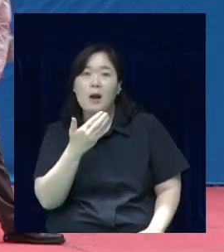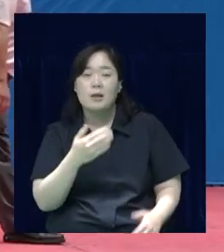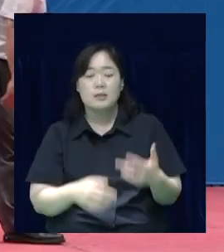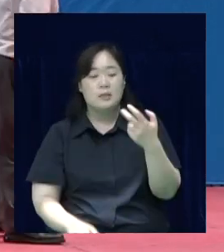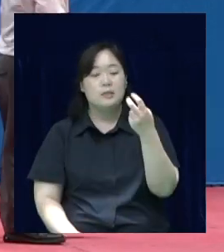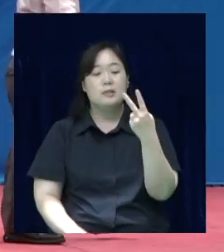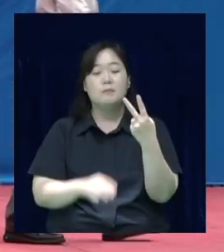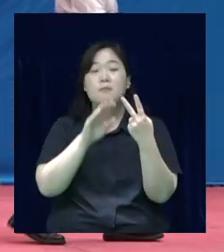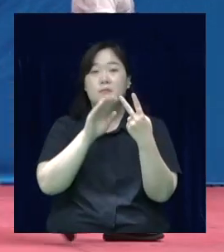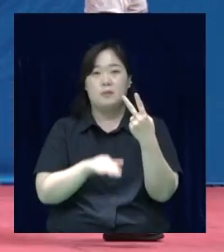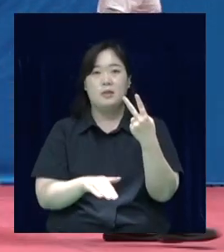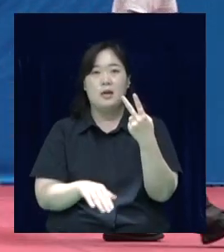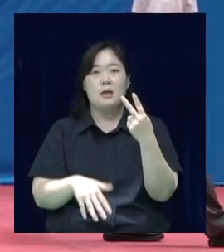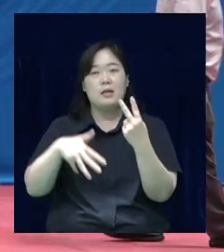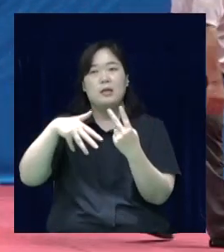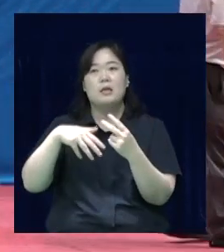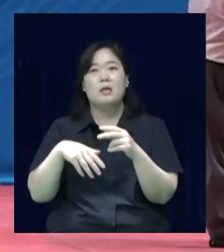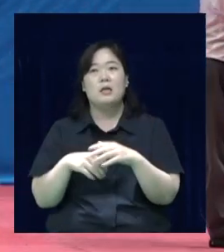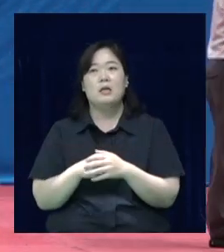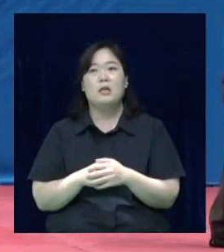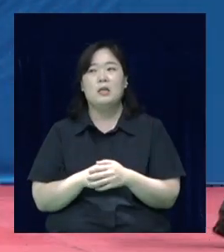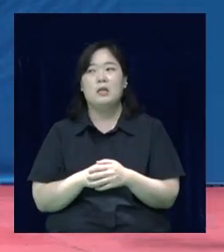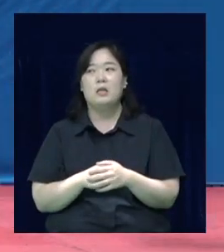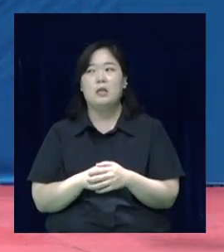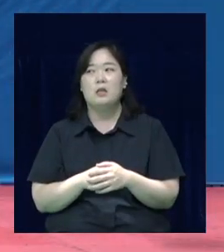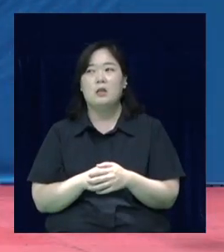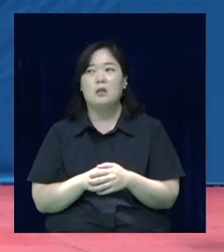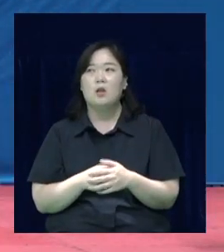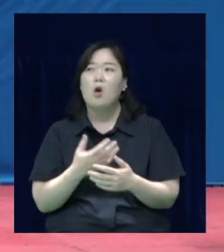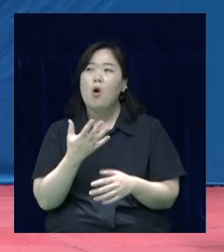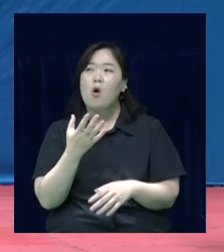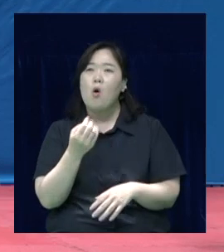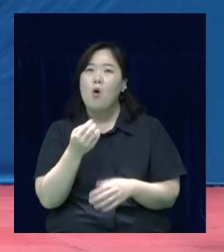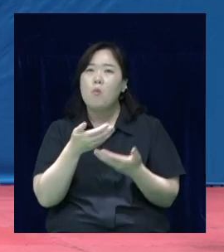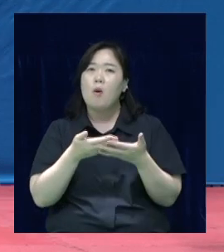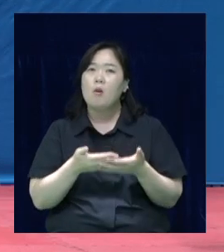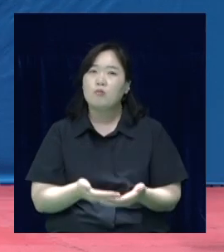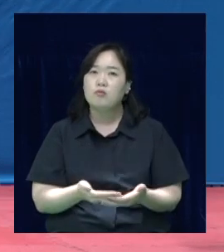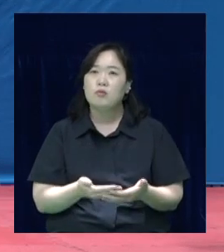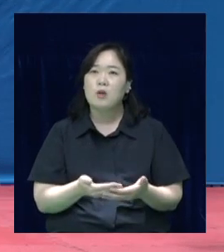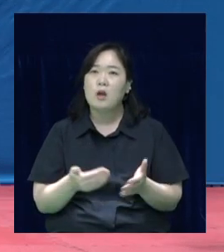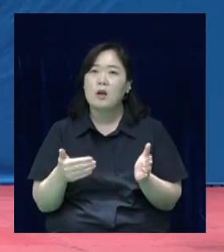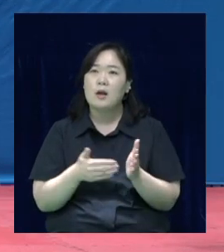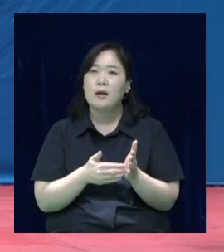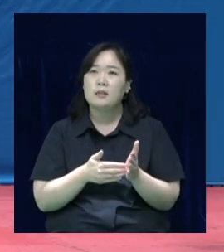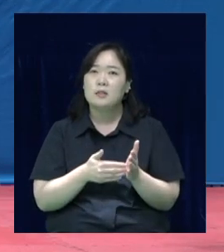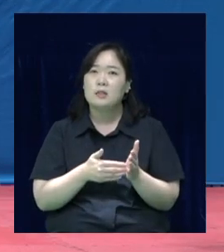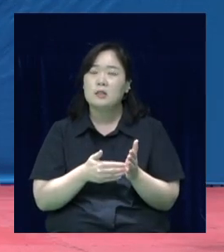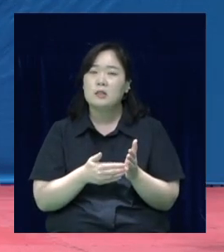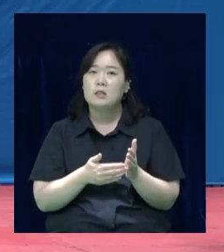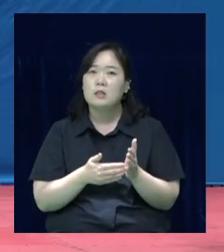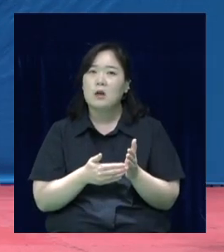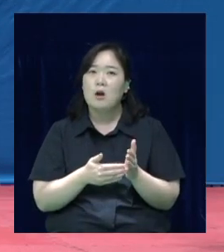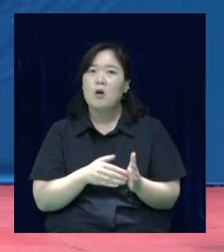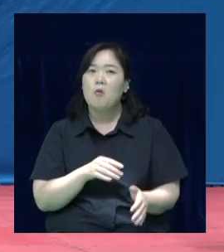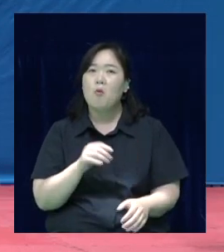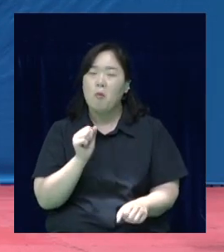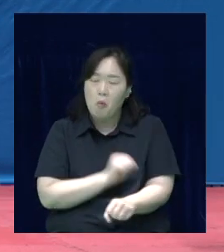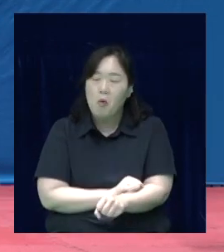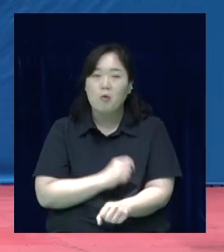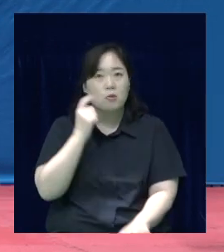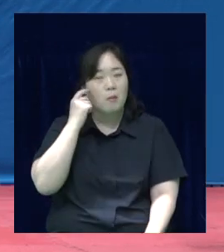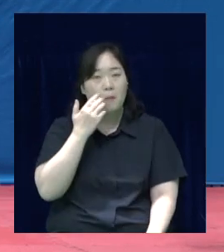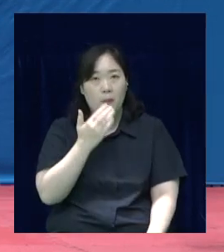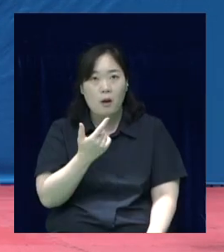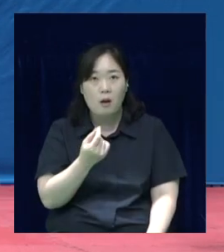72kg 이하급 이제 이 체급이라고 하면은 좀 어느 정도가 좀 많이 든다라고 할 수 있을까요? 우리가 일반인들이 우리가